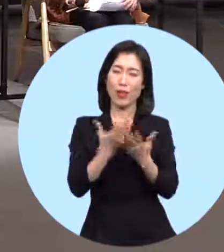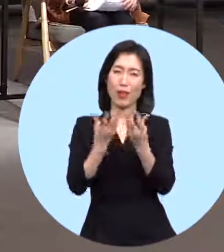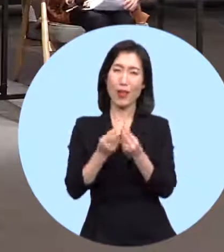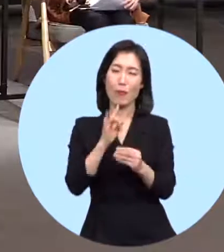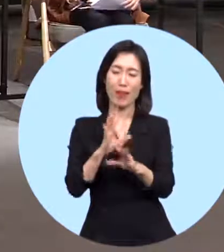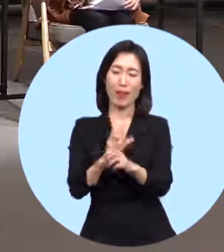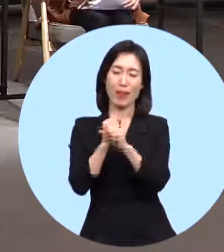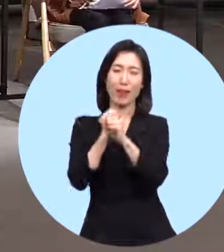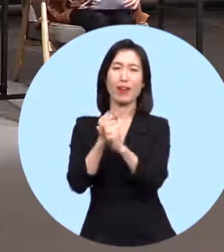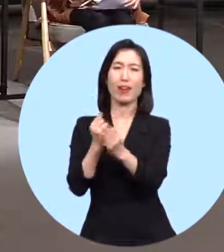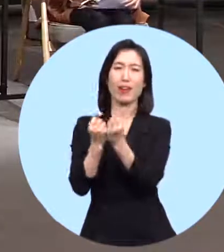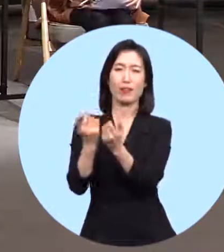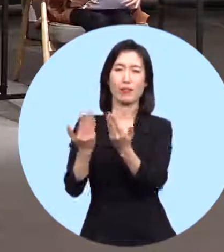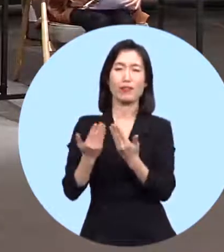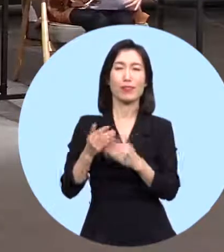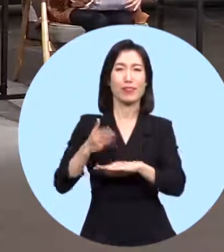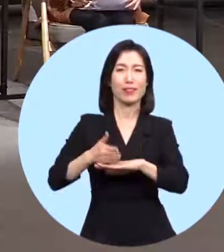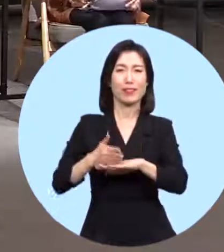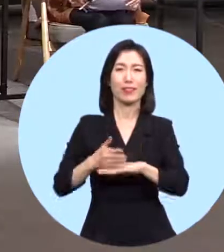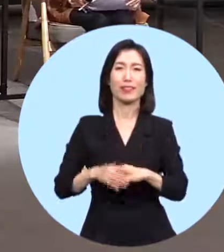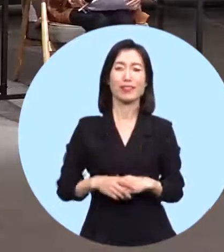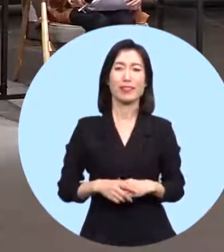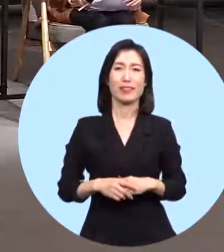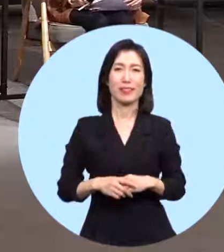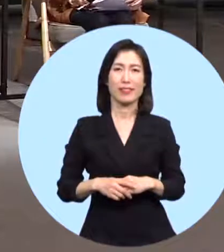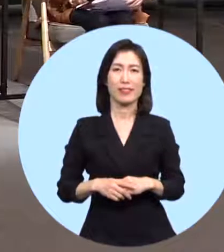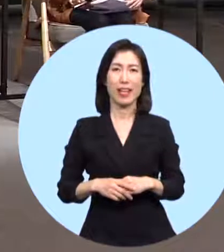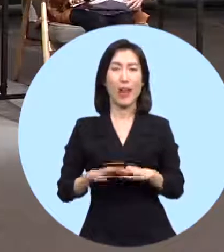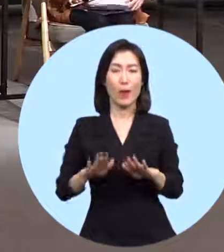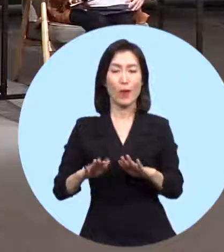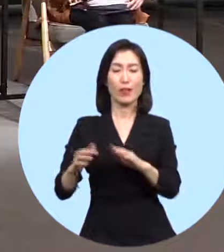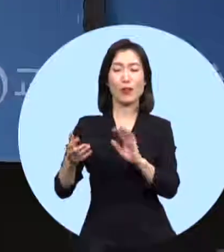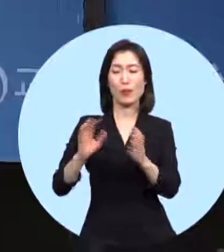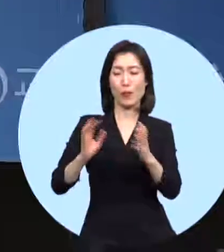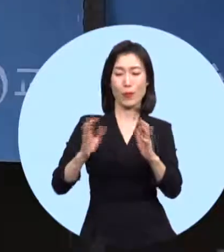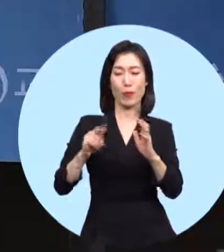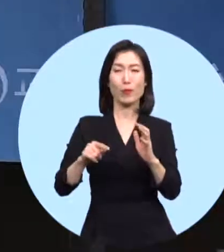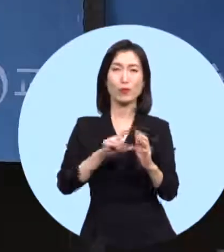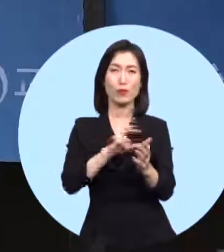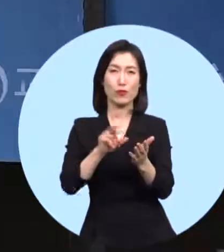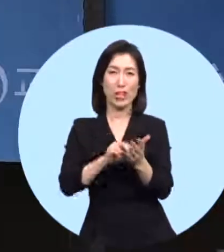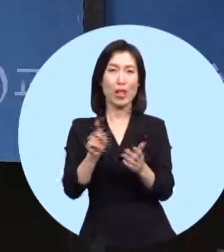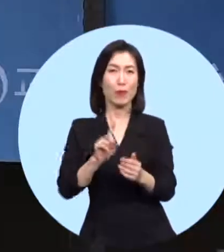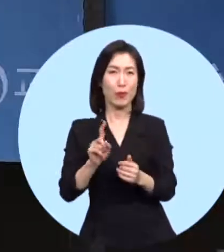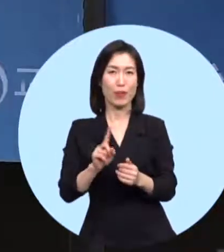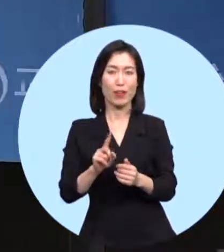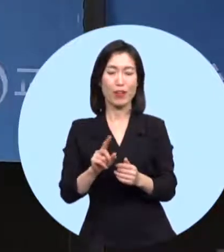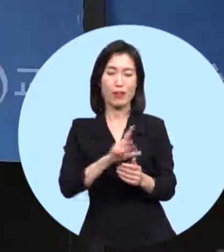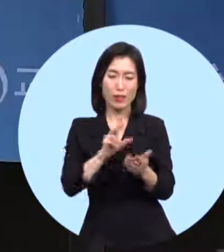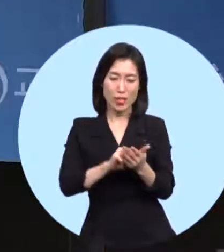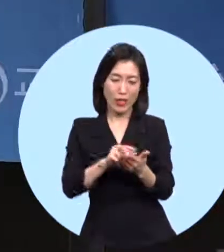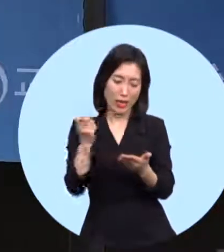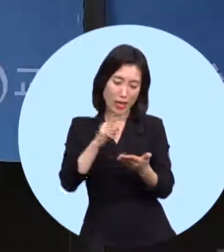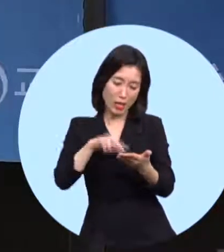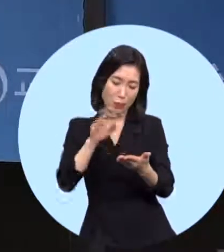핵심적이고 본질적인 이야기를 해주신 것 같습니다. 오늘 우리 톡 컨퍼런스의 주제가 다시 한번